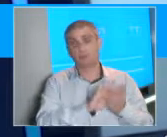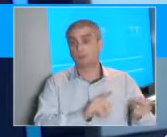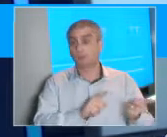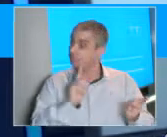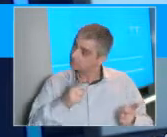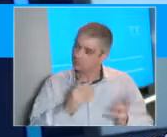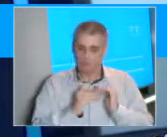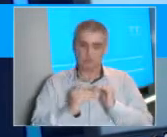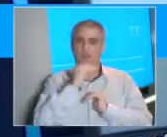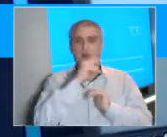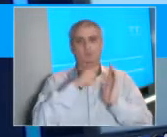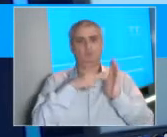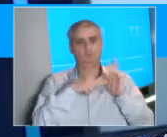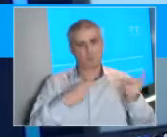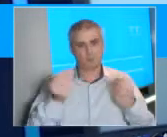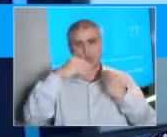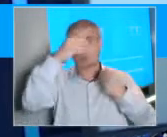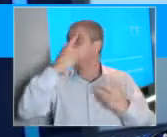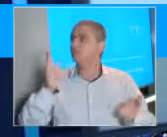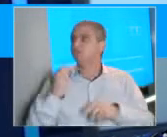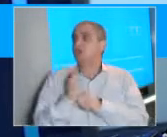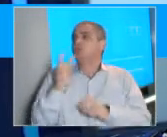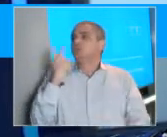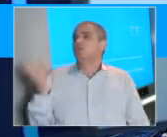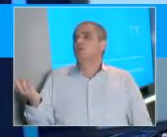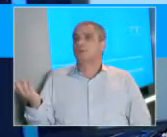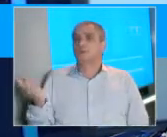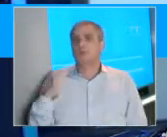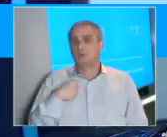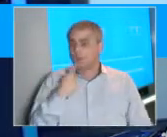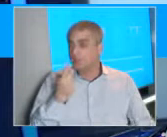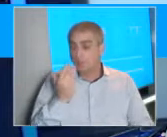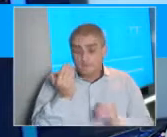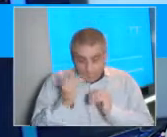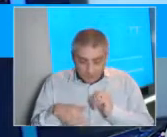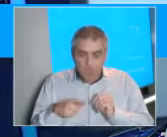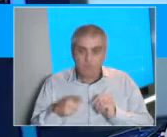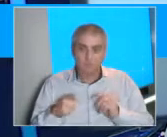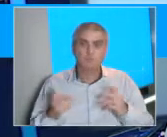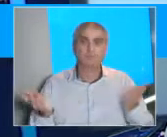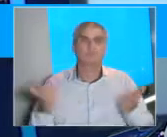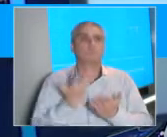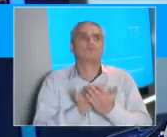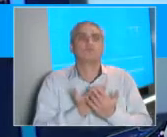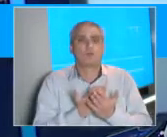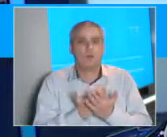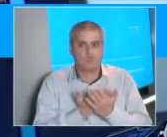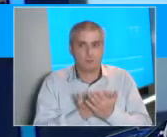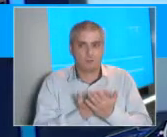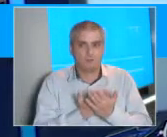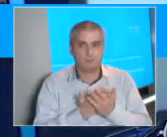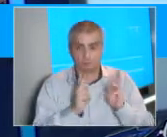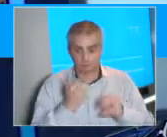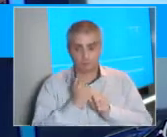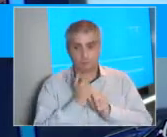צריך, אז נעלה לעצמאים. אני לא חולק שאפשר לעשות יותר. אני אסתה את הכיס שלהם. אני רק אומר, בסוף המבחן הוא עשייה. עובדה ש...